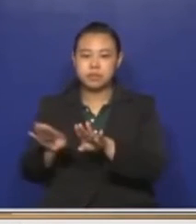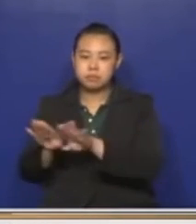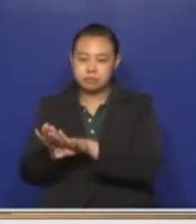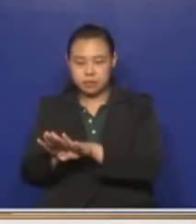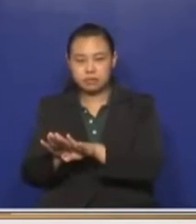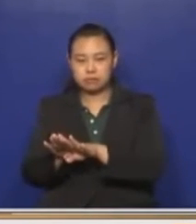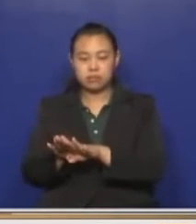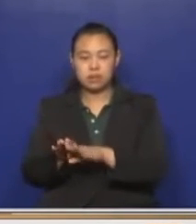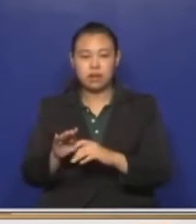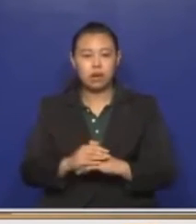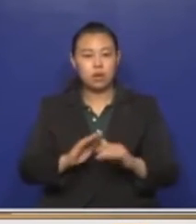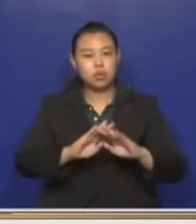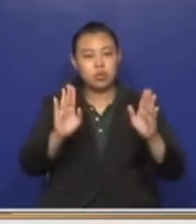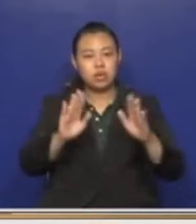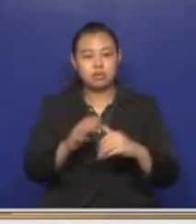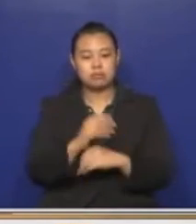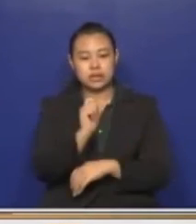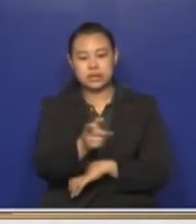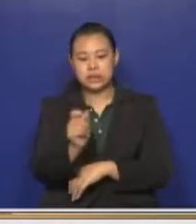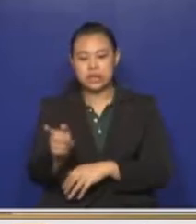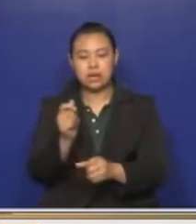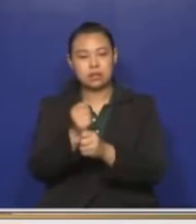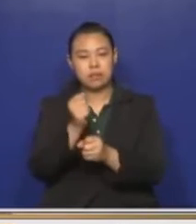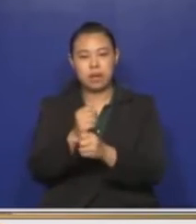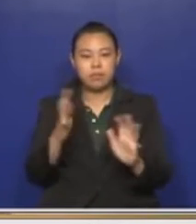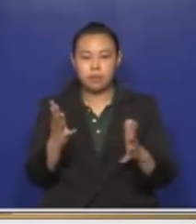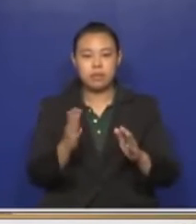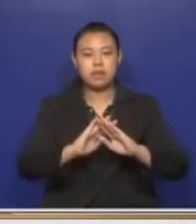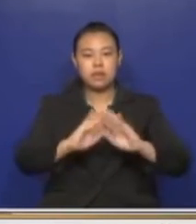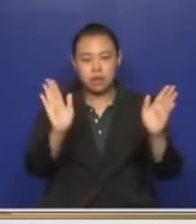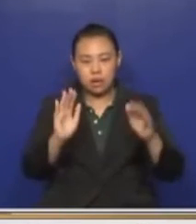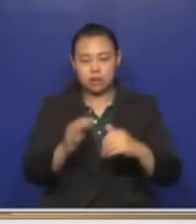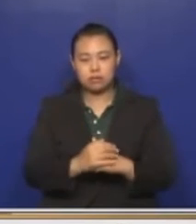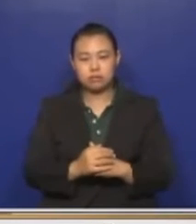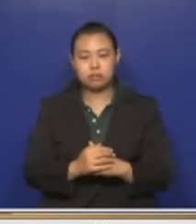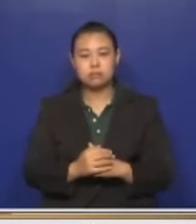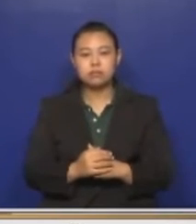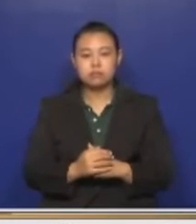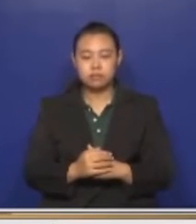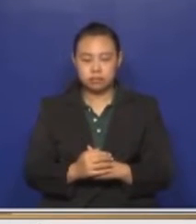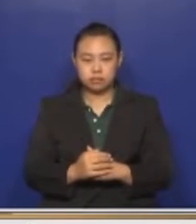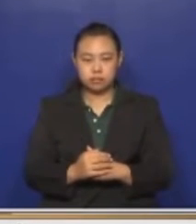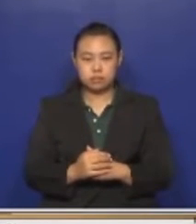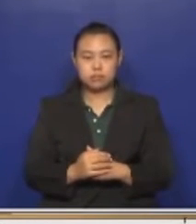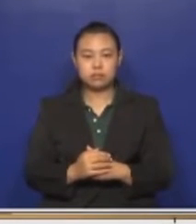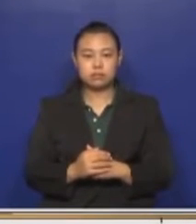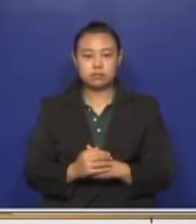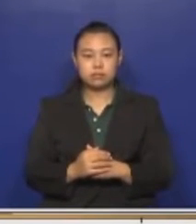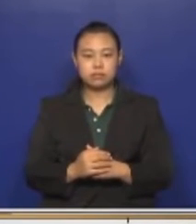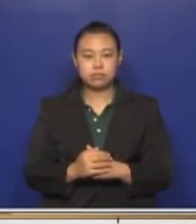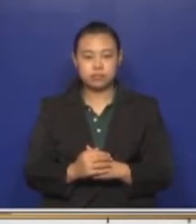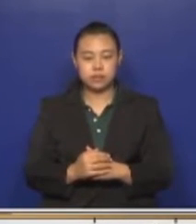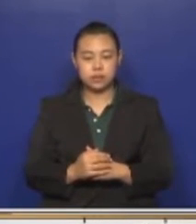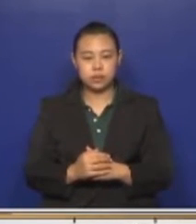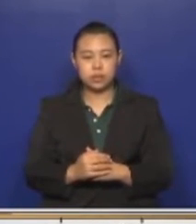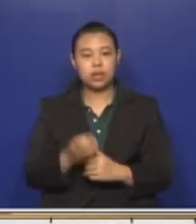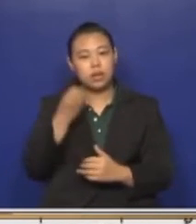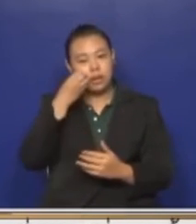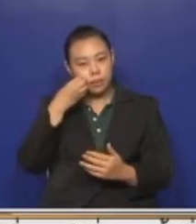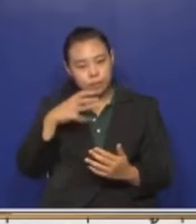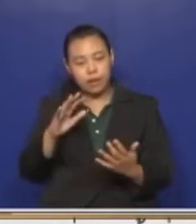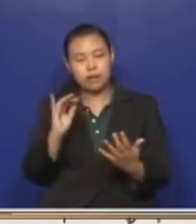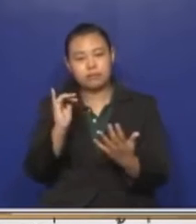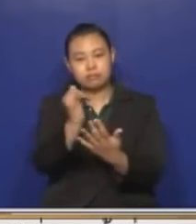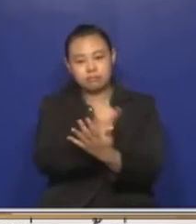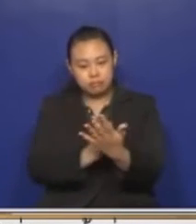กจ้างแล้วขณะเดียวกันเมื่อพนักงานถูกเลิกจ้างก็ต้องกลับไปภูมิลำเนาเดิมพอมีไปภูมิลำเนาเดิมก็ไม่มีอาชี